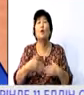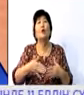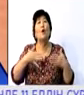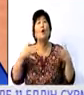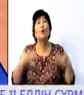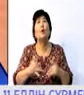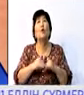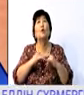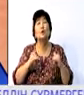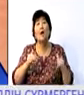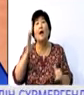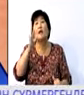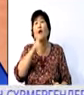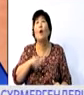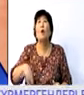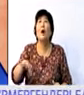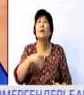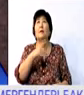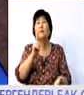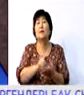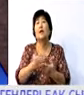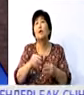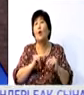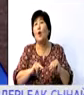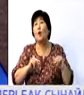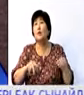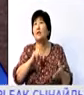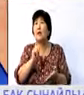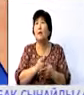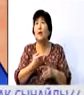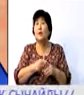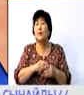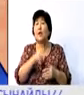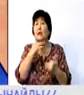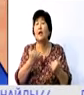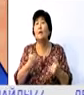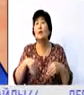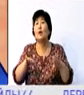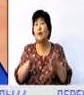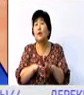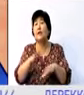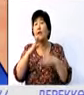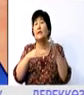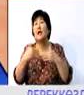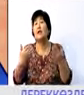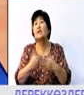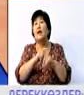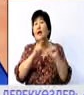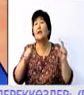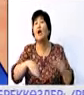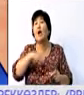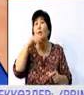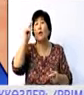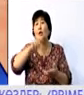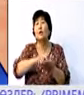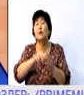зор. Алдағы уақытта біздің міндетіміз, жалпы ұстаздардың міндеті осы заманауи үлгіде салынған жаңа корпуста бастауыш сынып